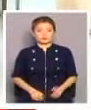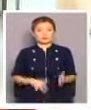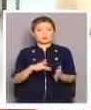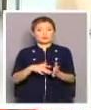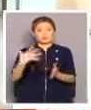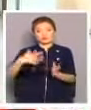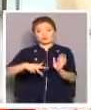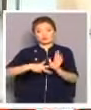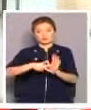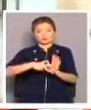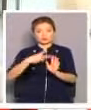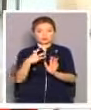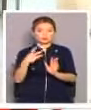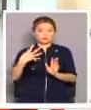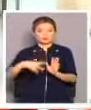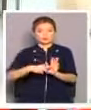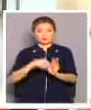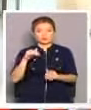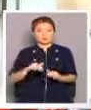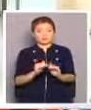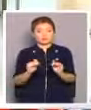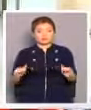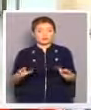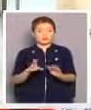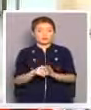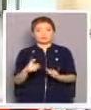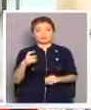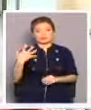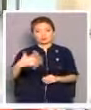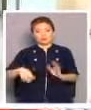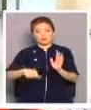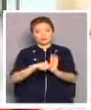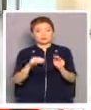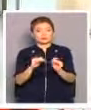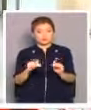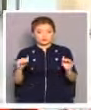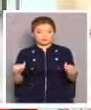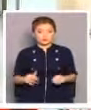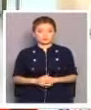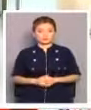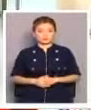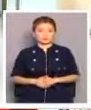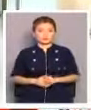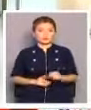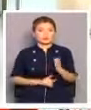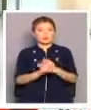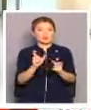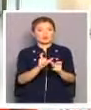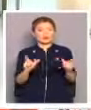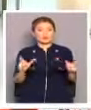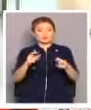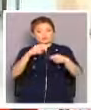бізде 58.357 оқушы бар. Соның ішінде 156 оқушы оқу жылының басында